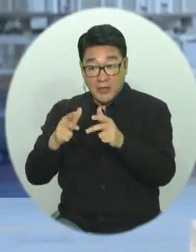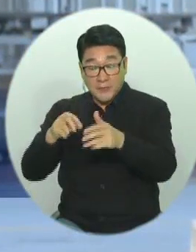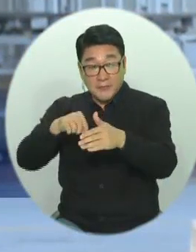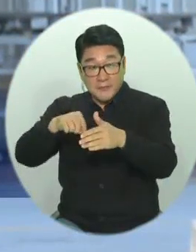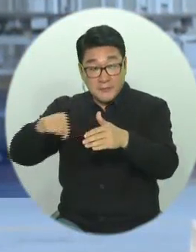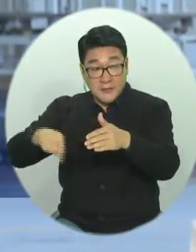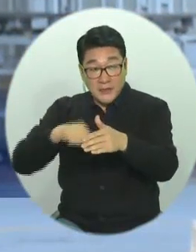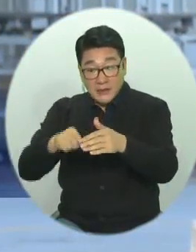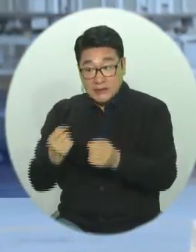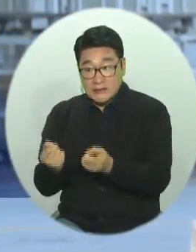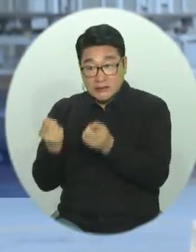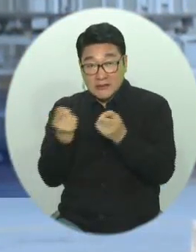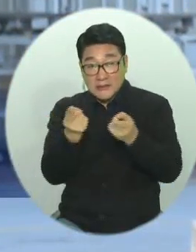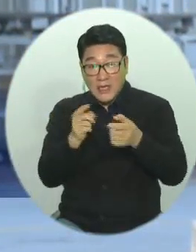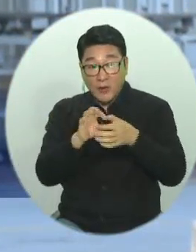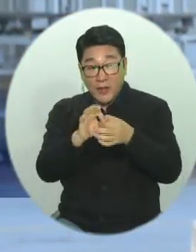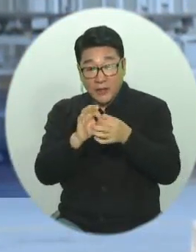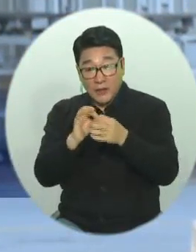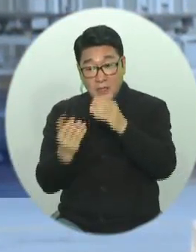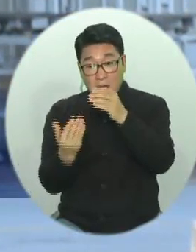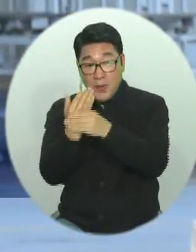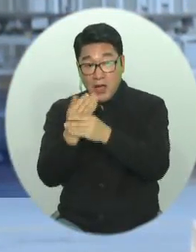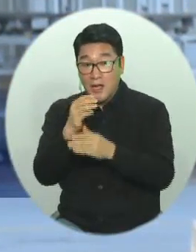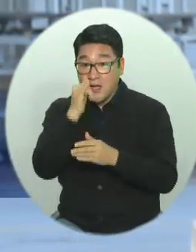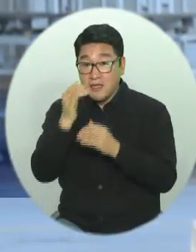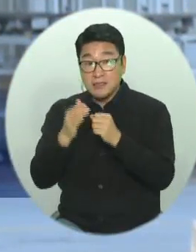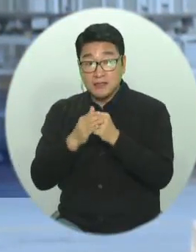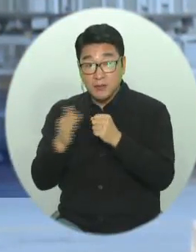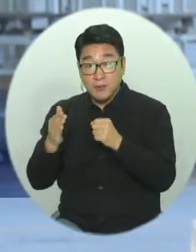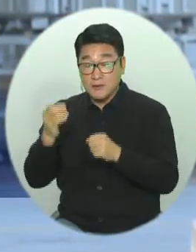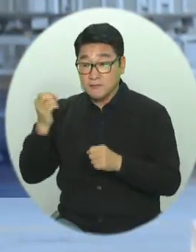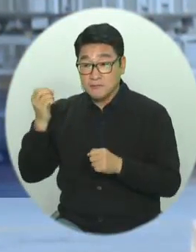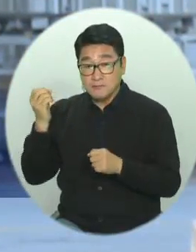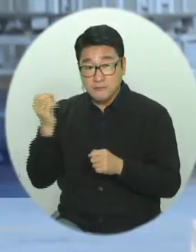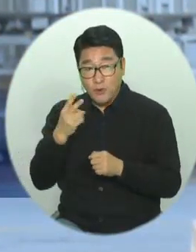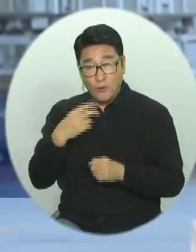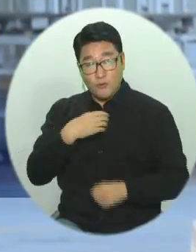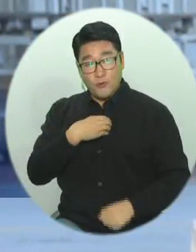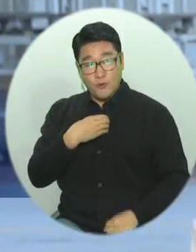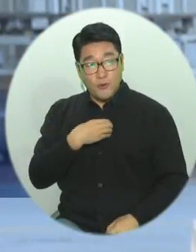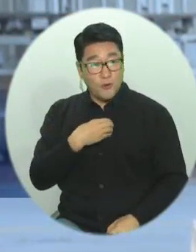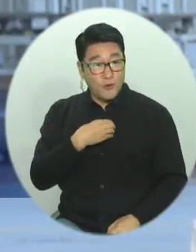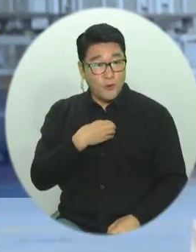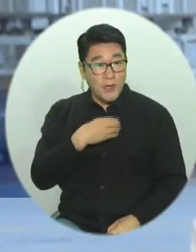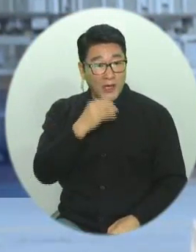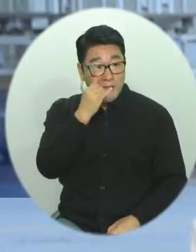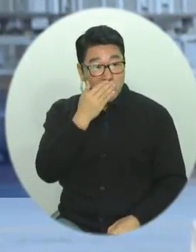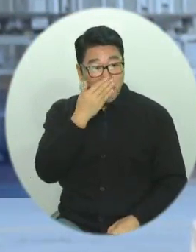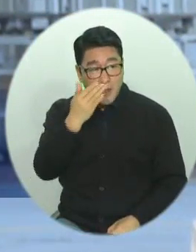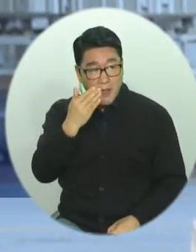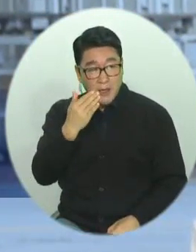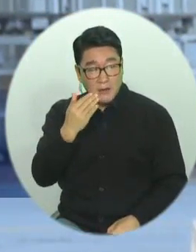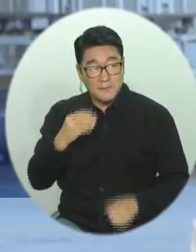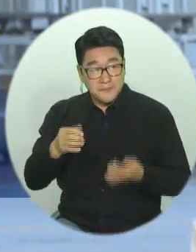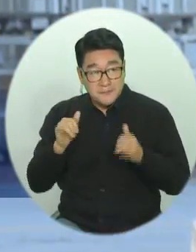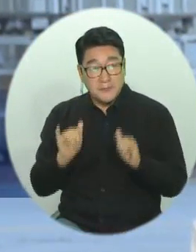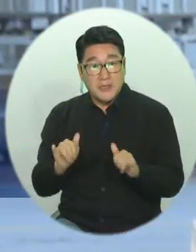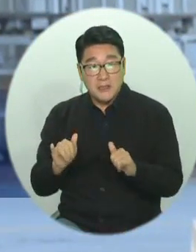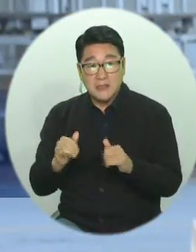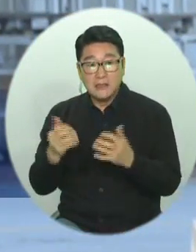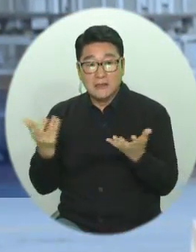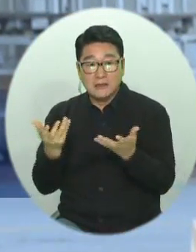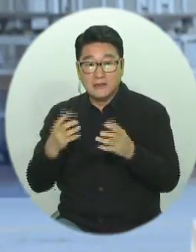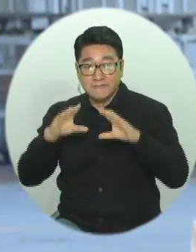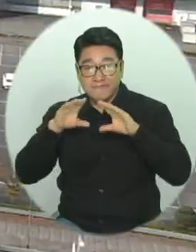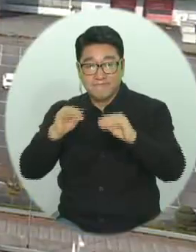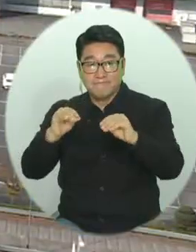내에서 지게차와 관련해서 사고가 났기 때문에 혹시 이제 더 위험한 상황이 발생될 우려가 있기 때문에 작업